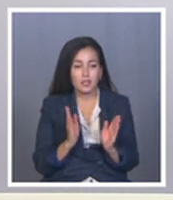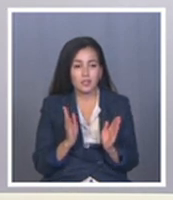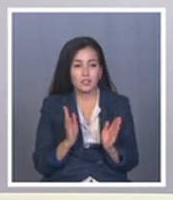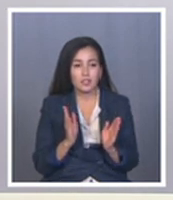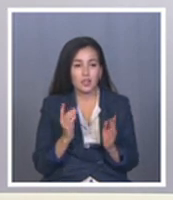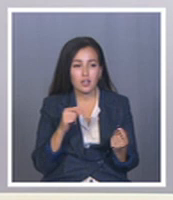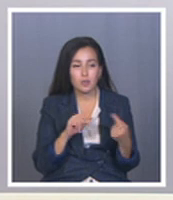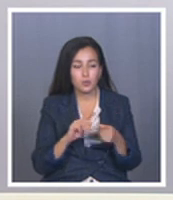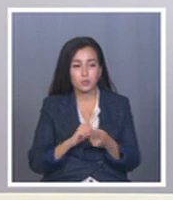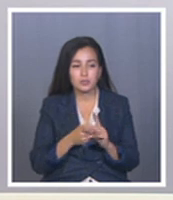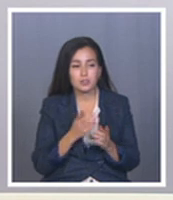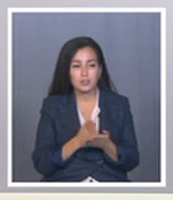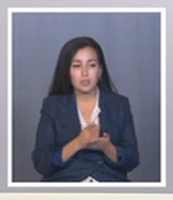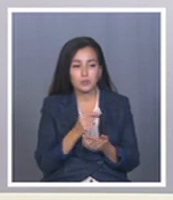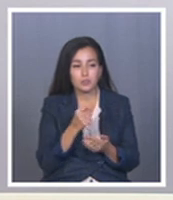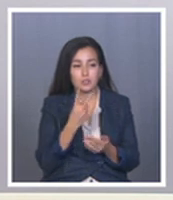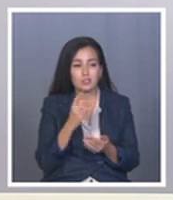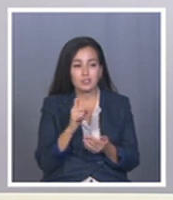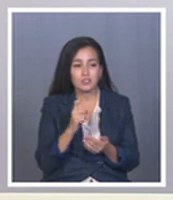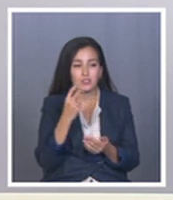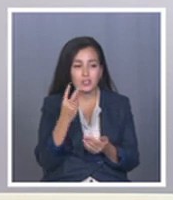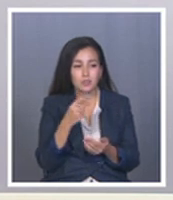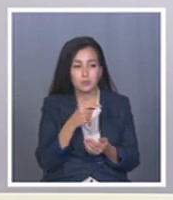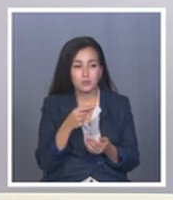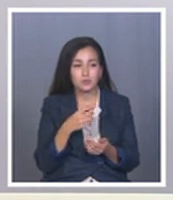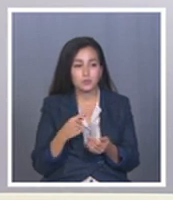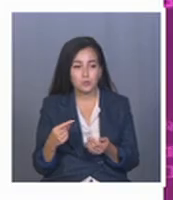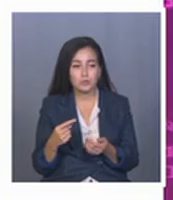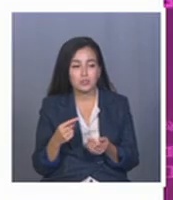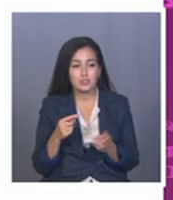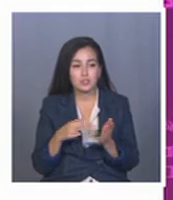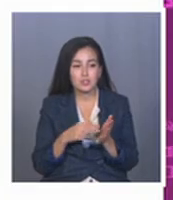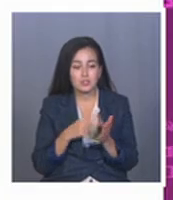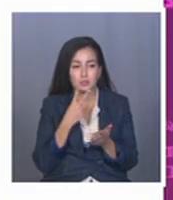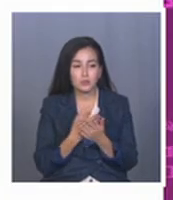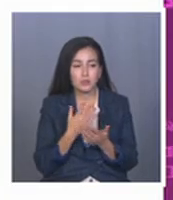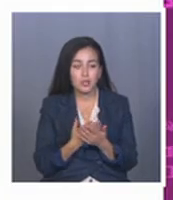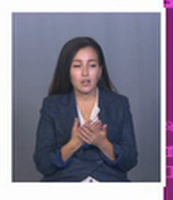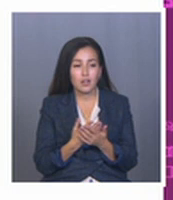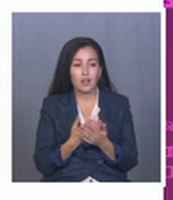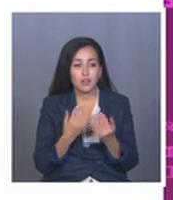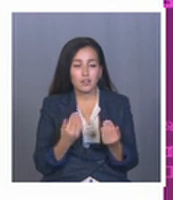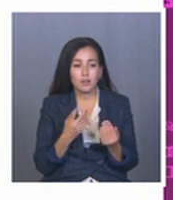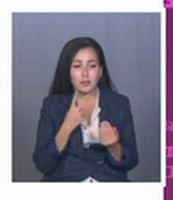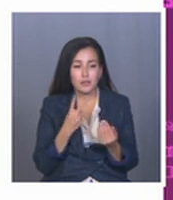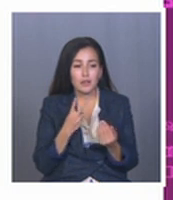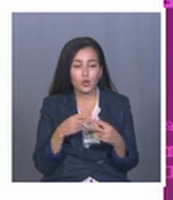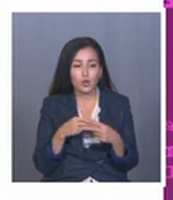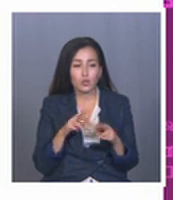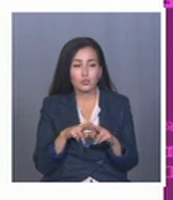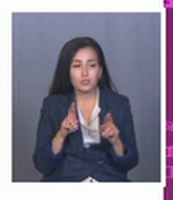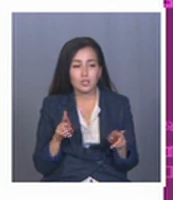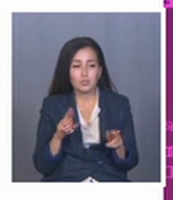Яғни минус 2x квадрат минус пен минус плюс 8-ді береді. Ал енді ұқсас мүшелерін